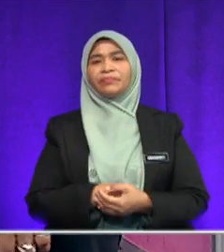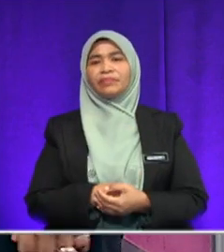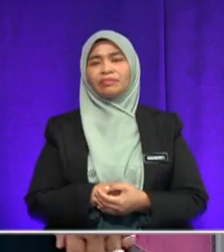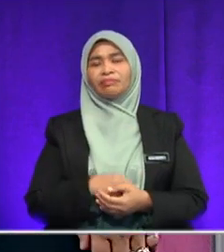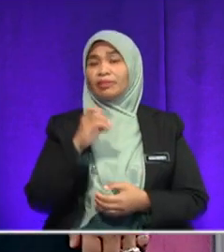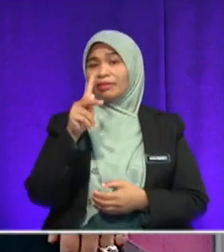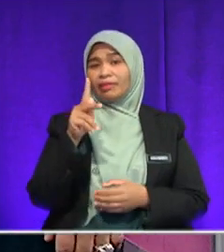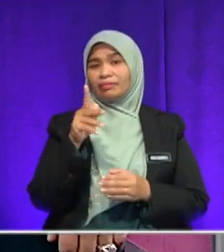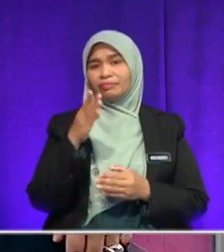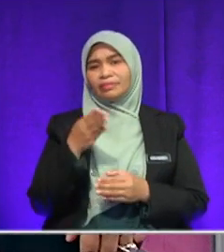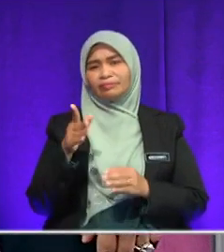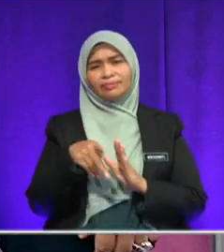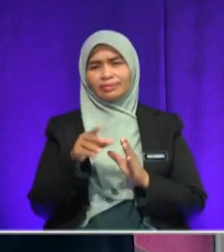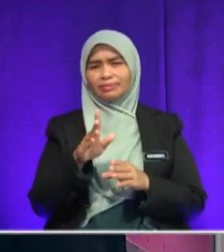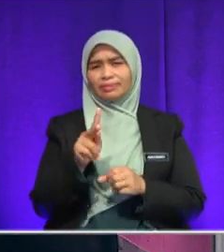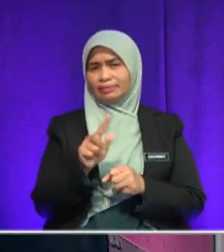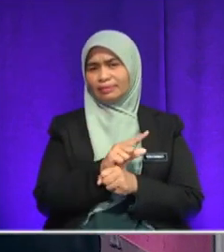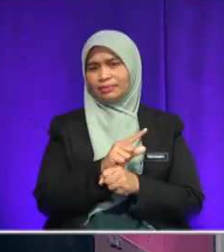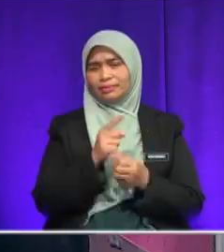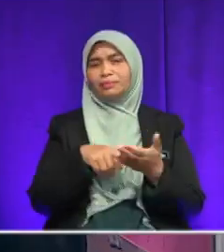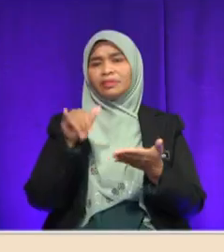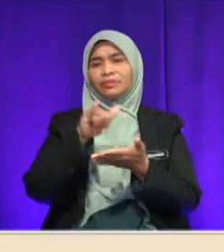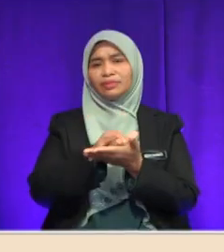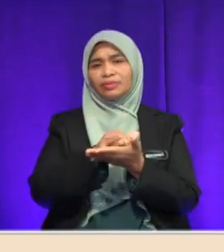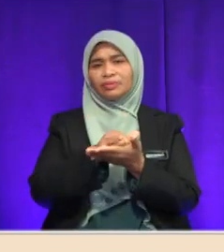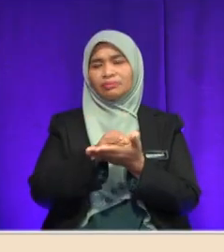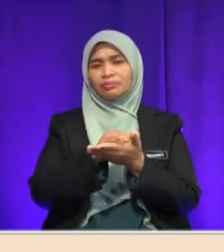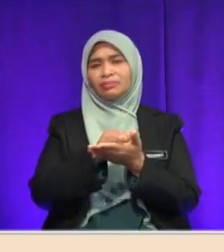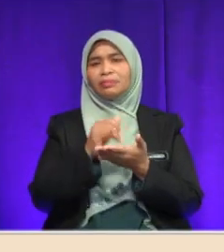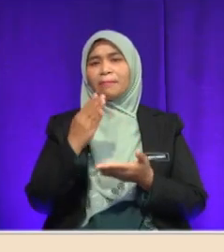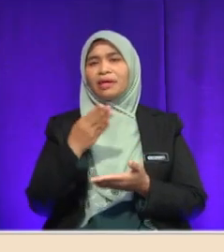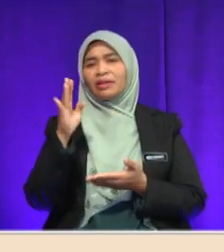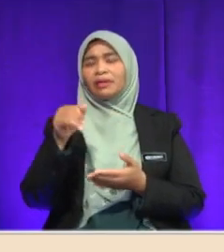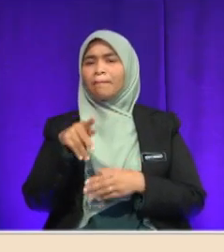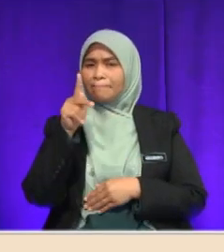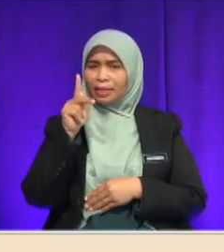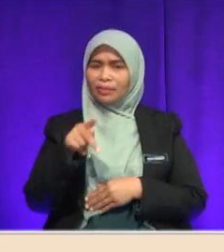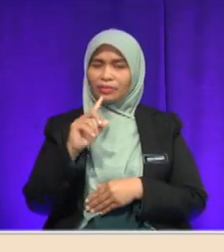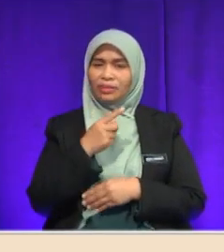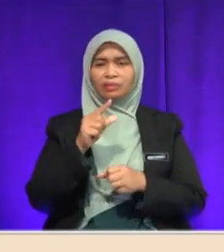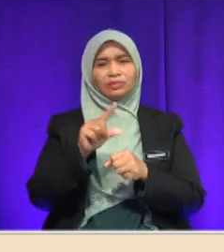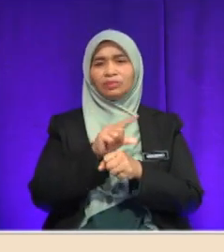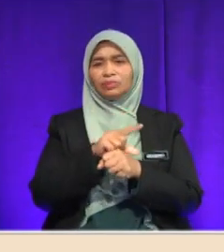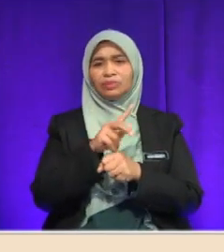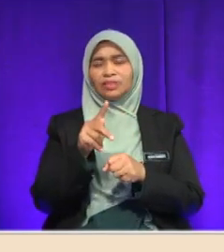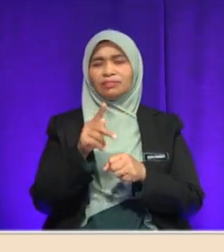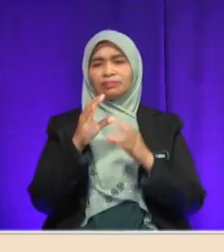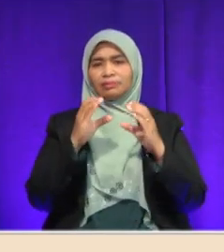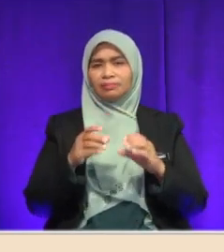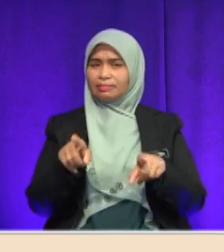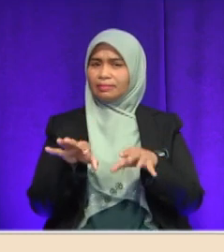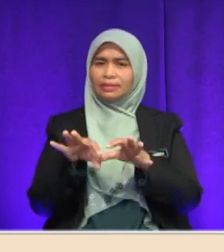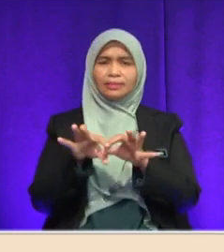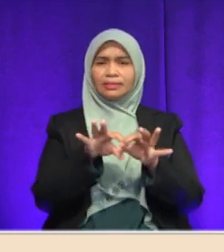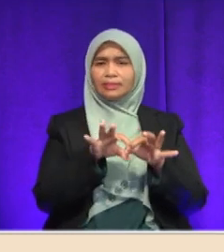Okey, barang penggenap. Apa maksud barang penggenap? Barang penggenap ialah barang yang perlu kita gunakan secara bersama-sama dengan barang